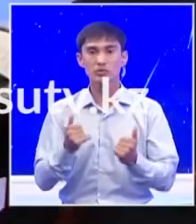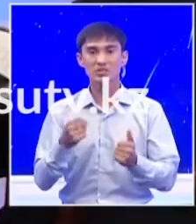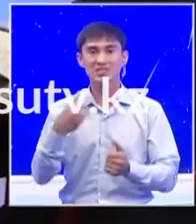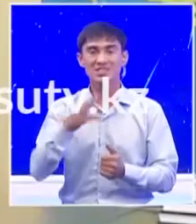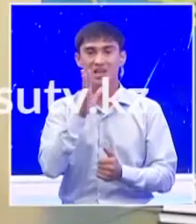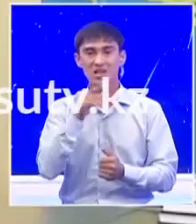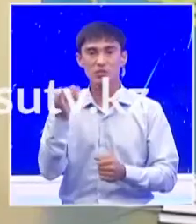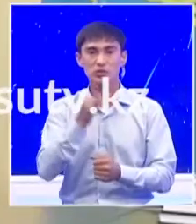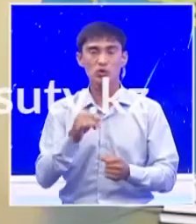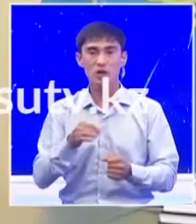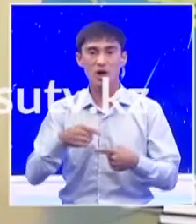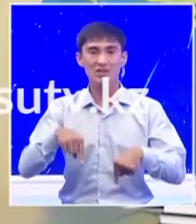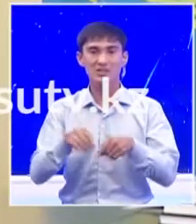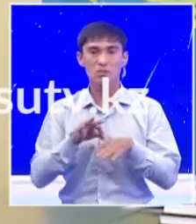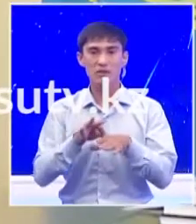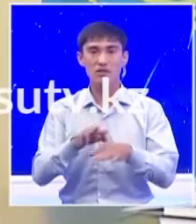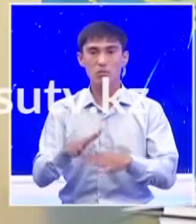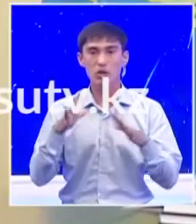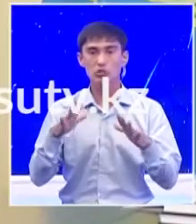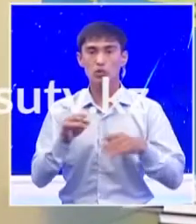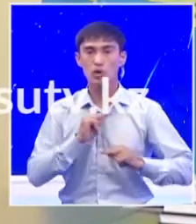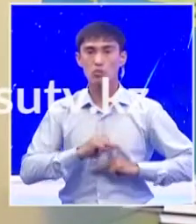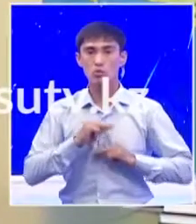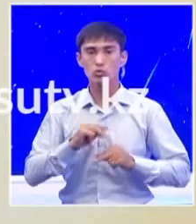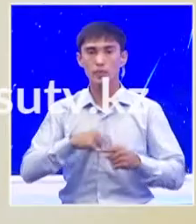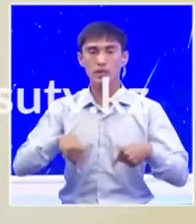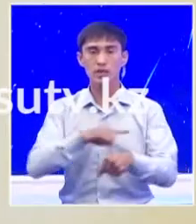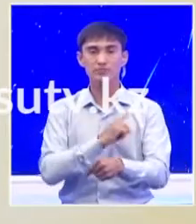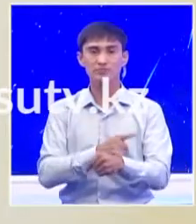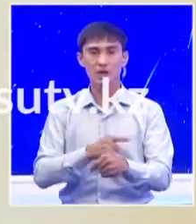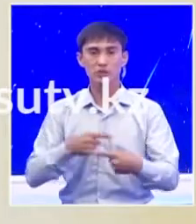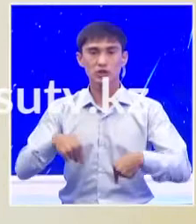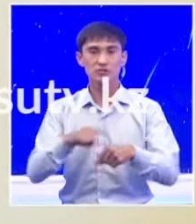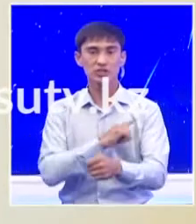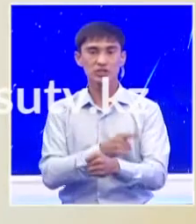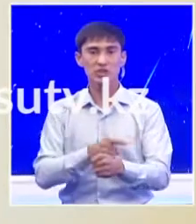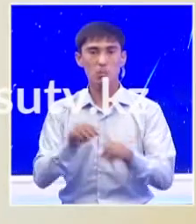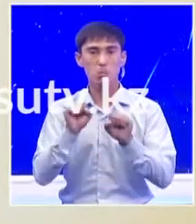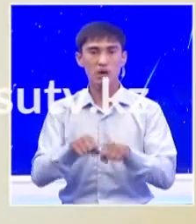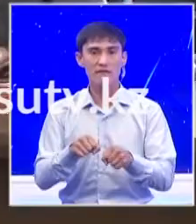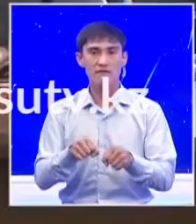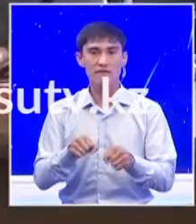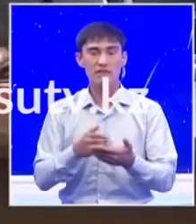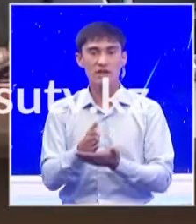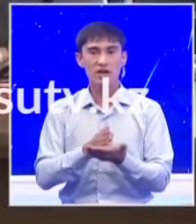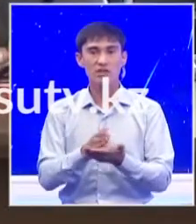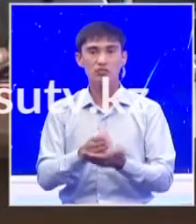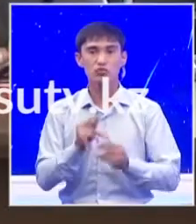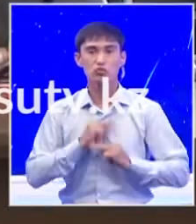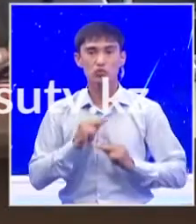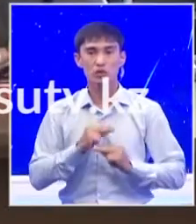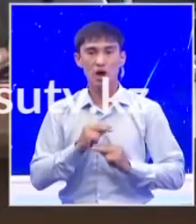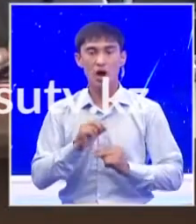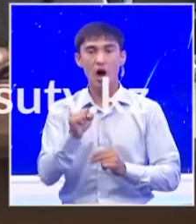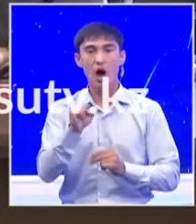историю организация провела колоссальную работу. Мощная общественная сила стоит на защите прав ветеранов труда, ветеранов-афганцев,